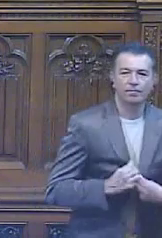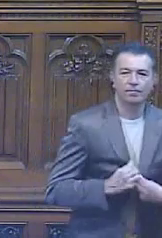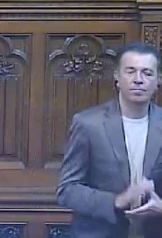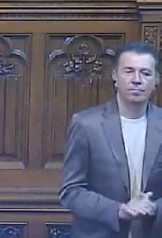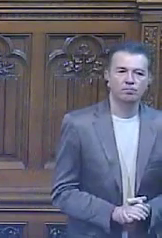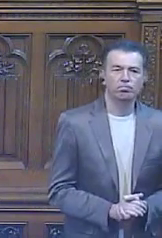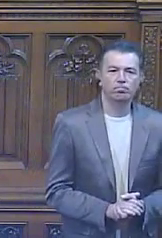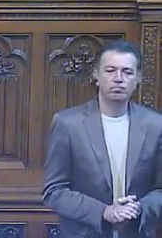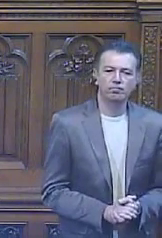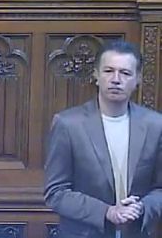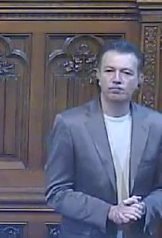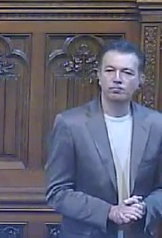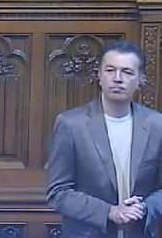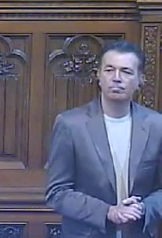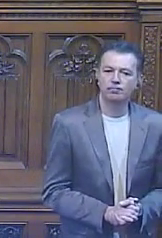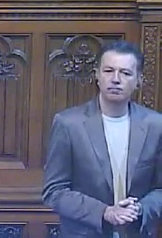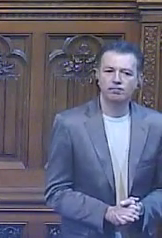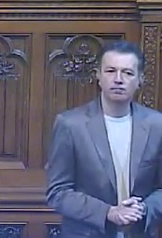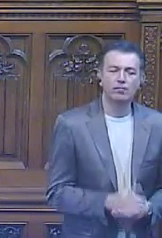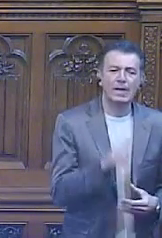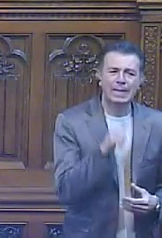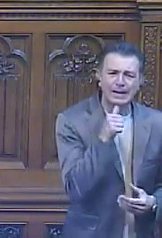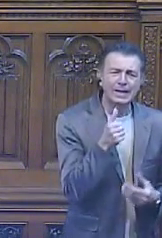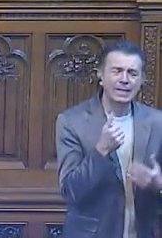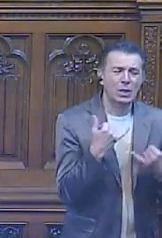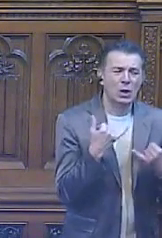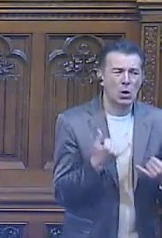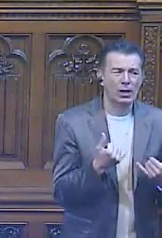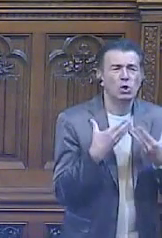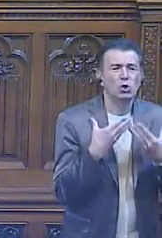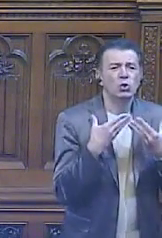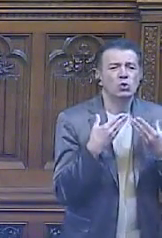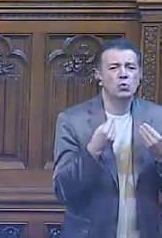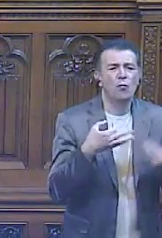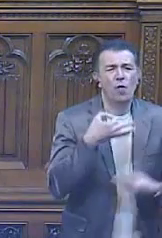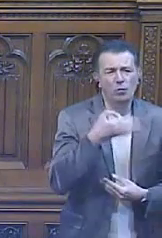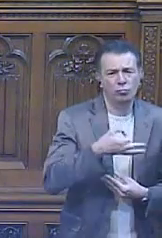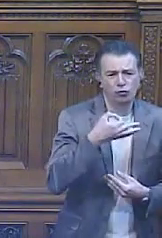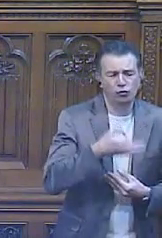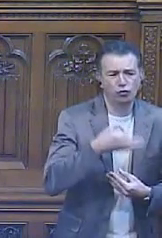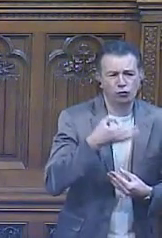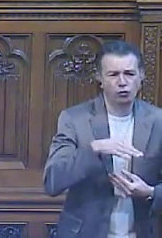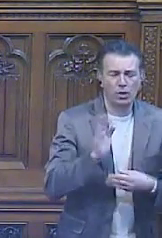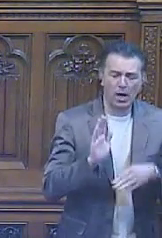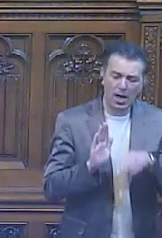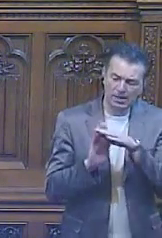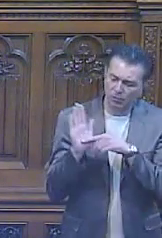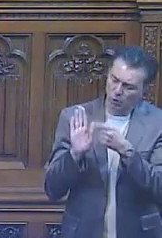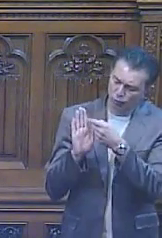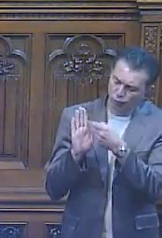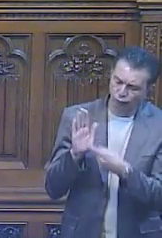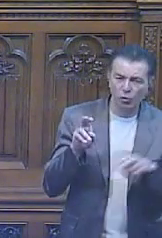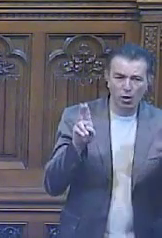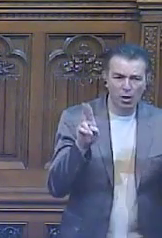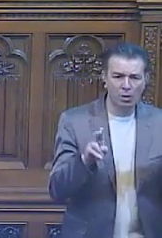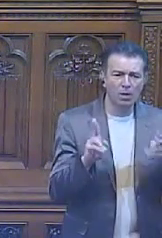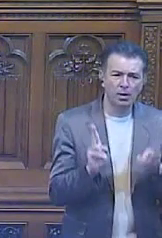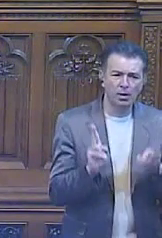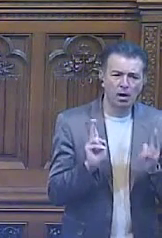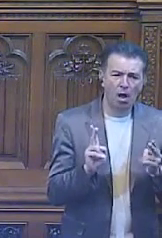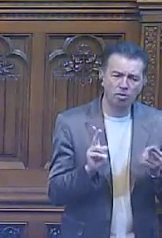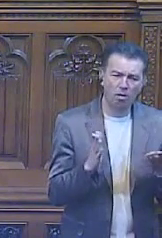in nicht allzu langer Ausführungen heute die an der Tagesordnung stehenden Themen